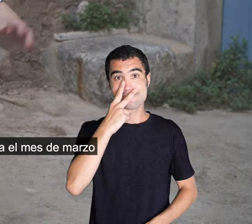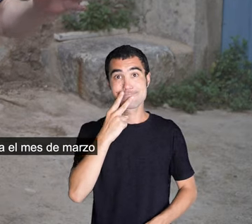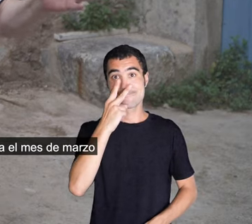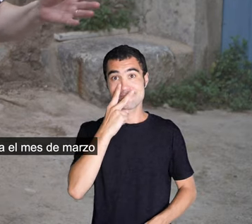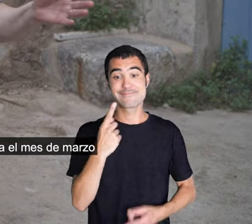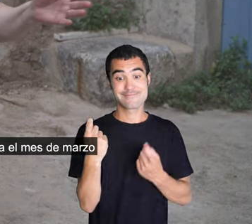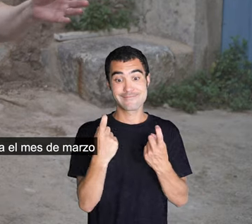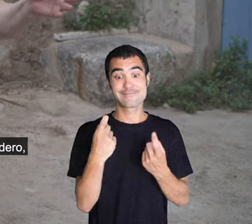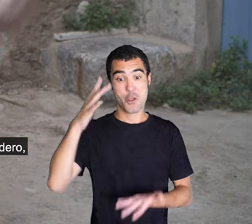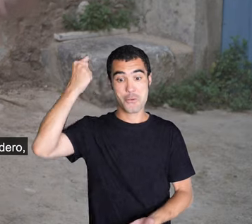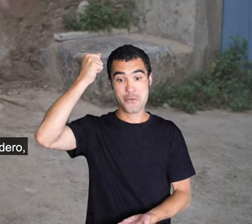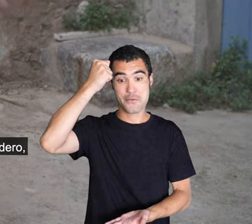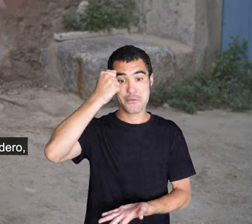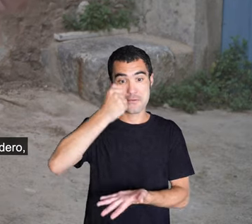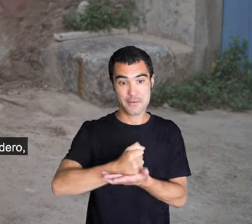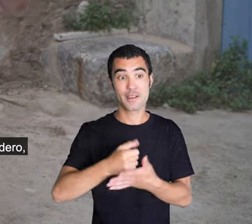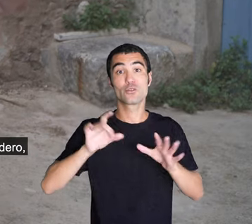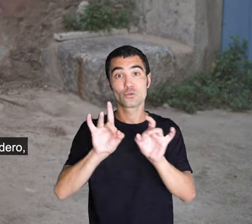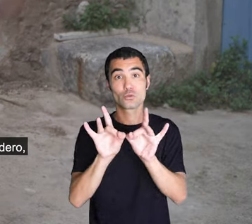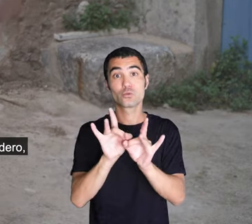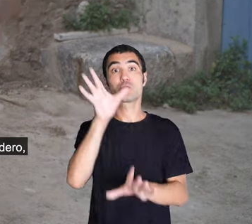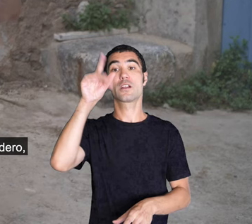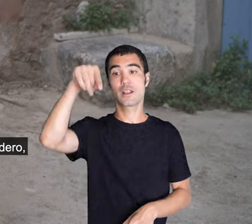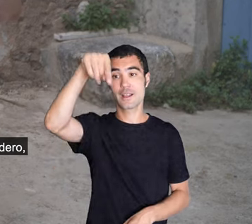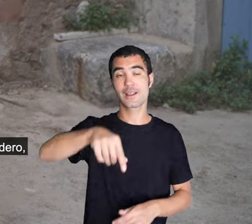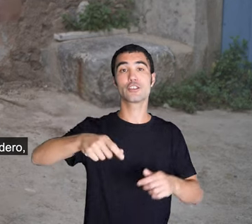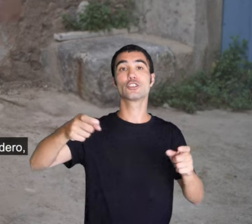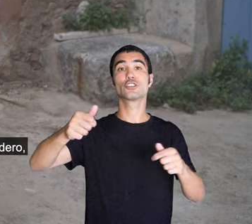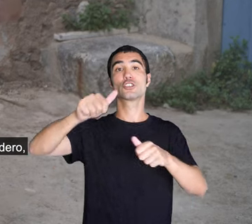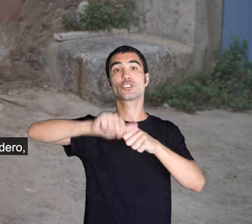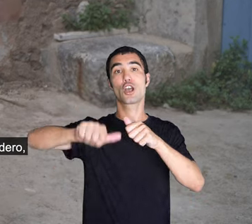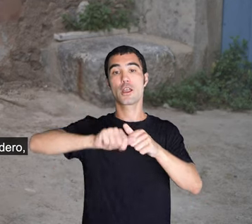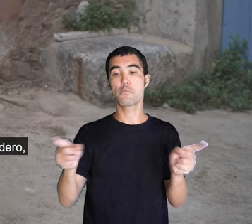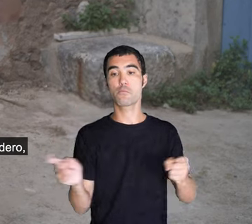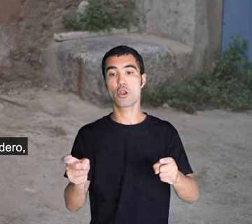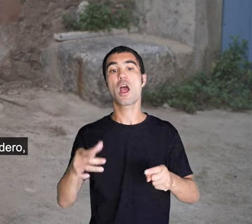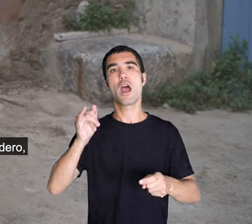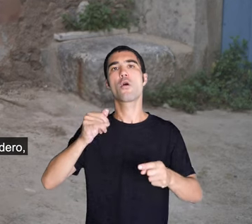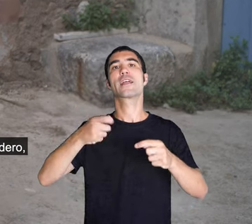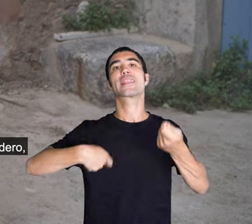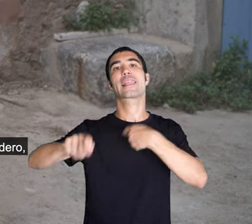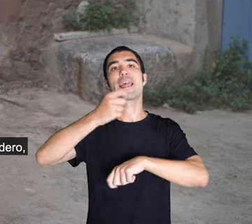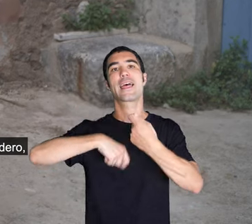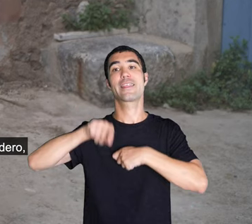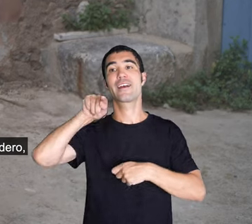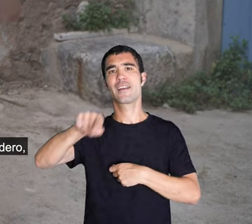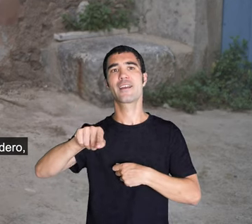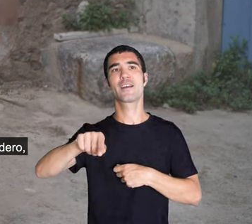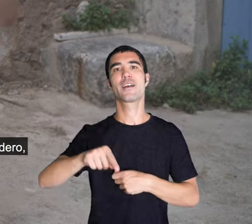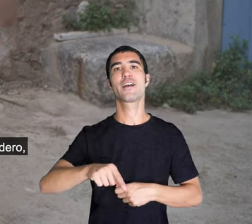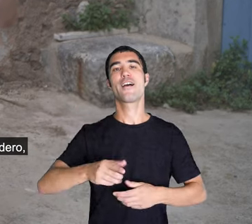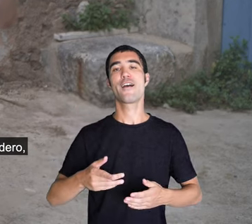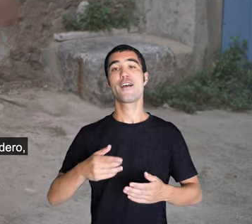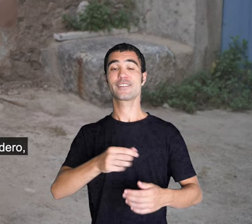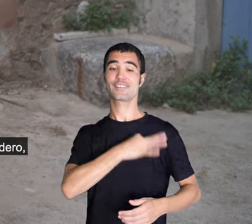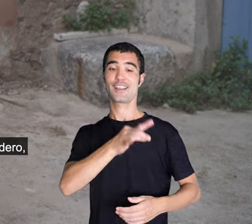i tanta sort, que en el port aquí hi havia una tenda, en el fons del port, i aquest senyor, o aquest home, era el